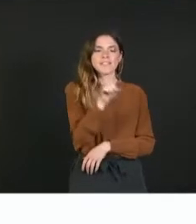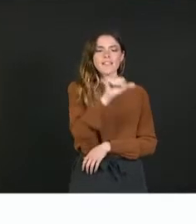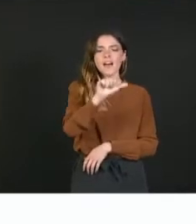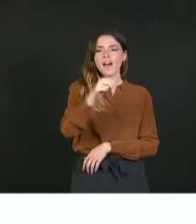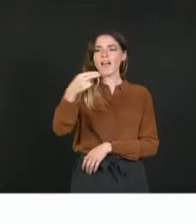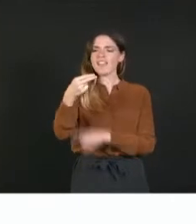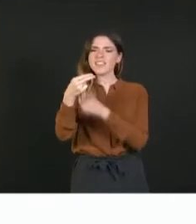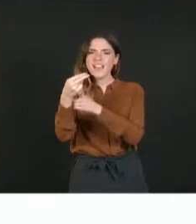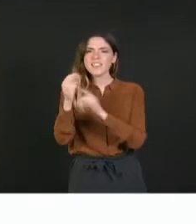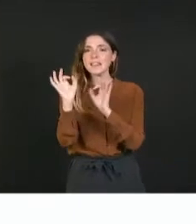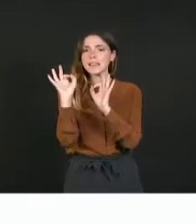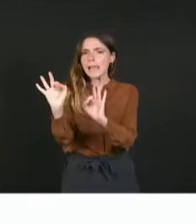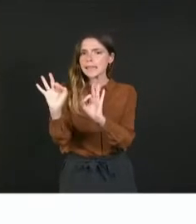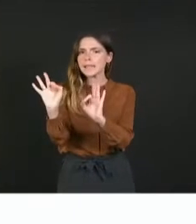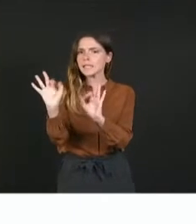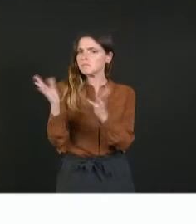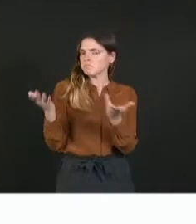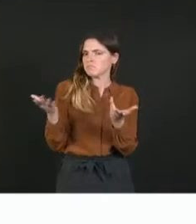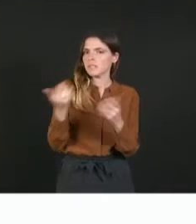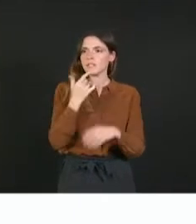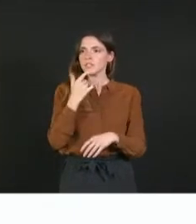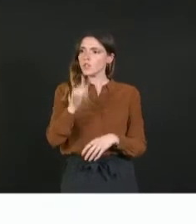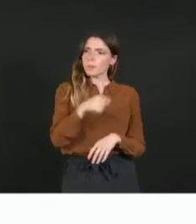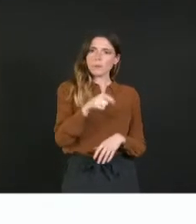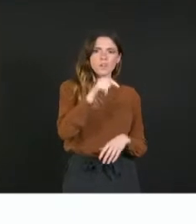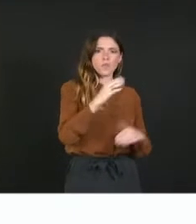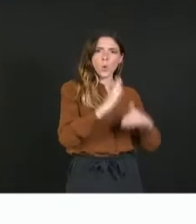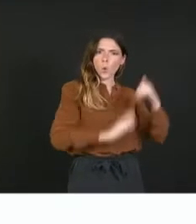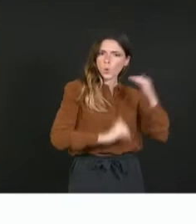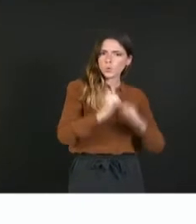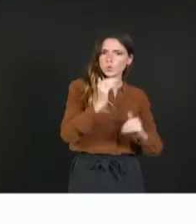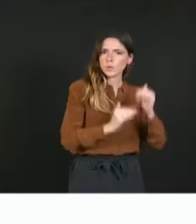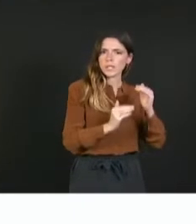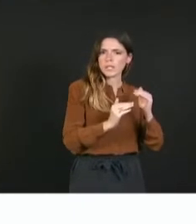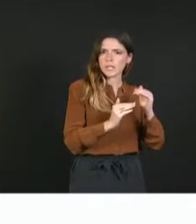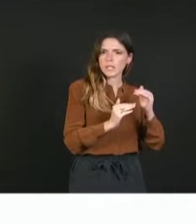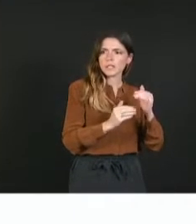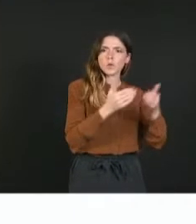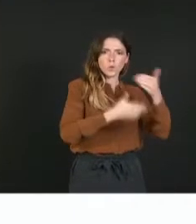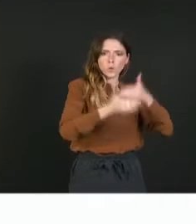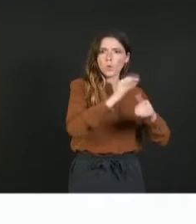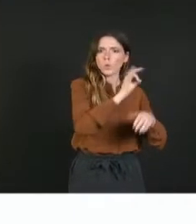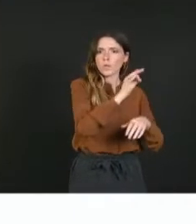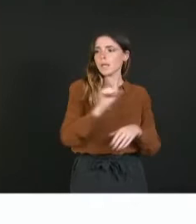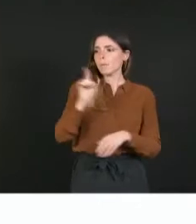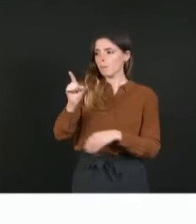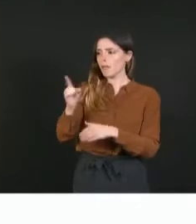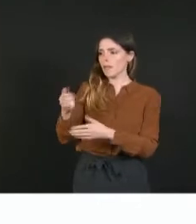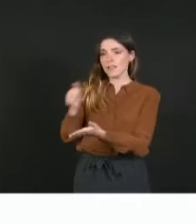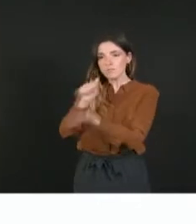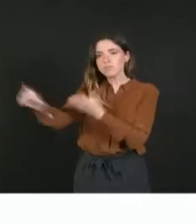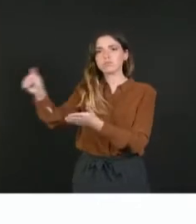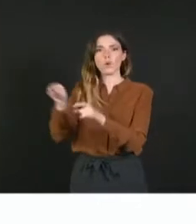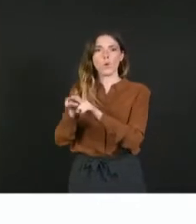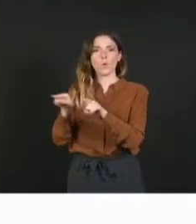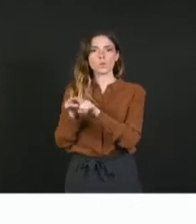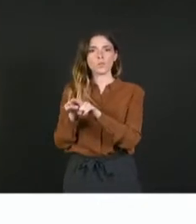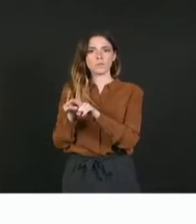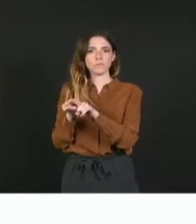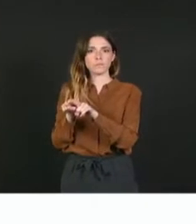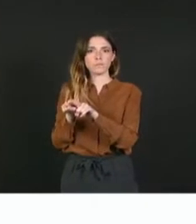des territoires, construire d'un côté, et puis déconstruire et désaménager, renaturer de l'autre, comme ça, à l'envi.